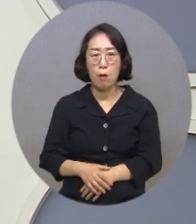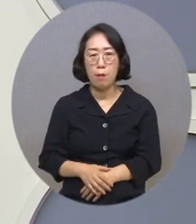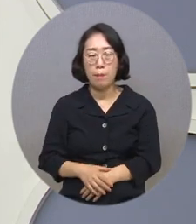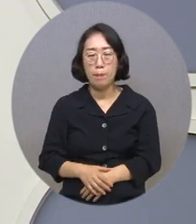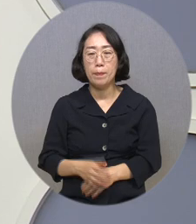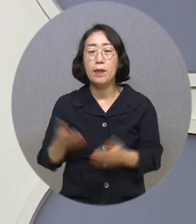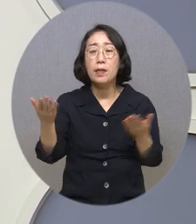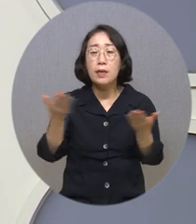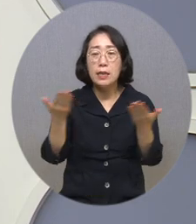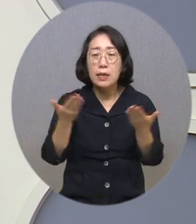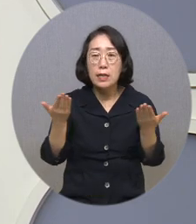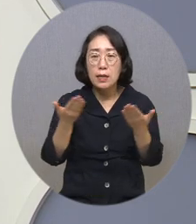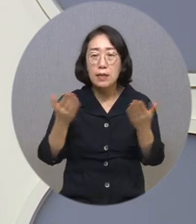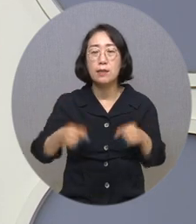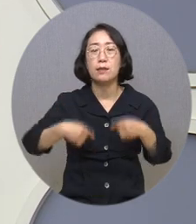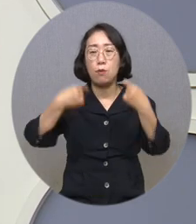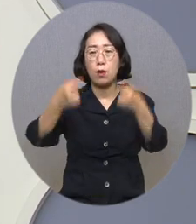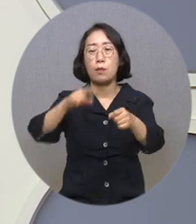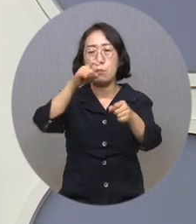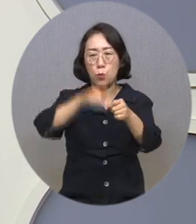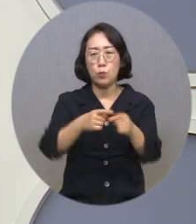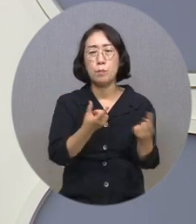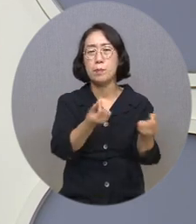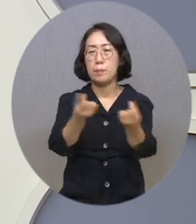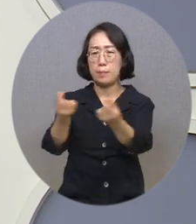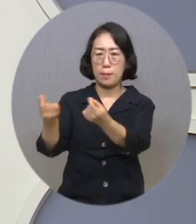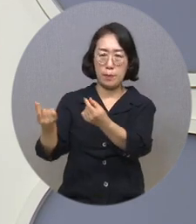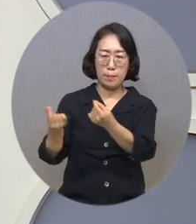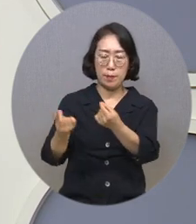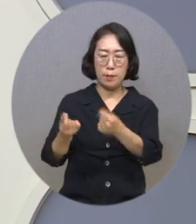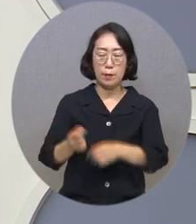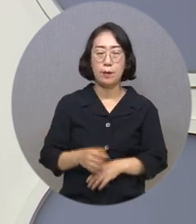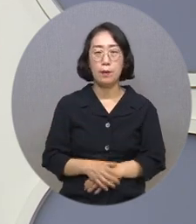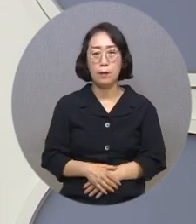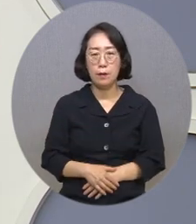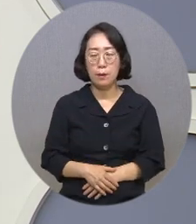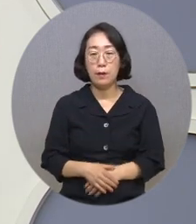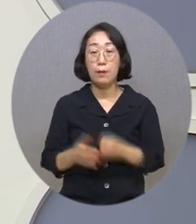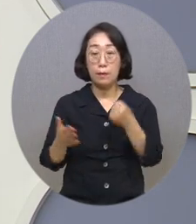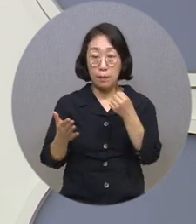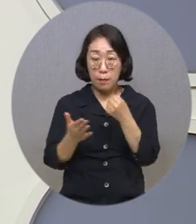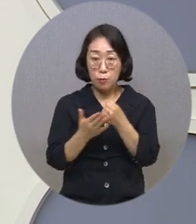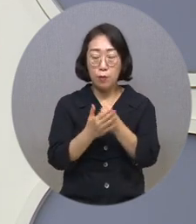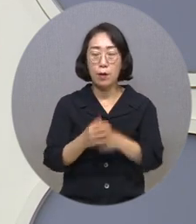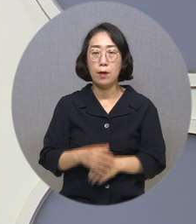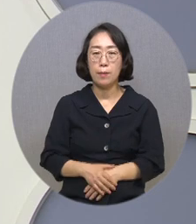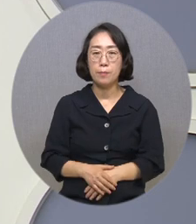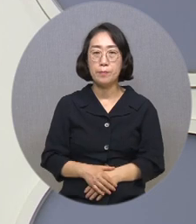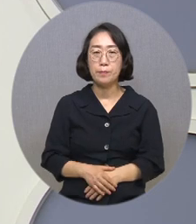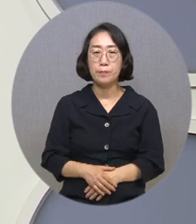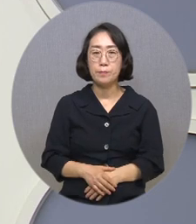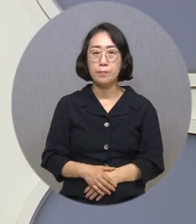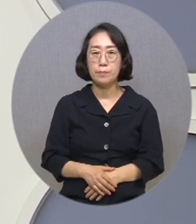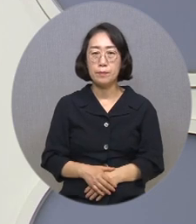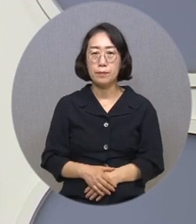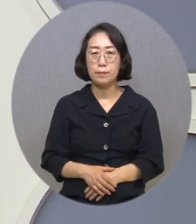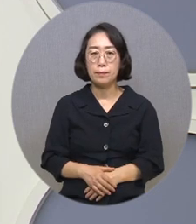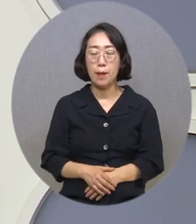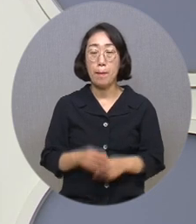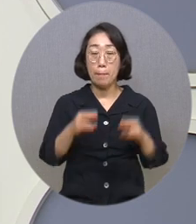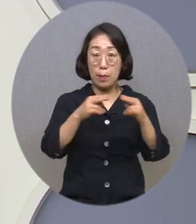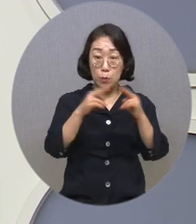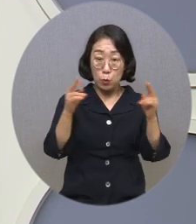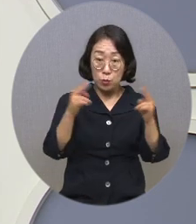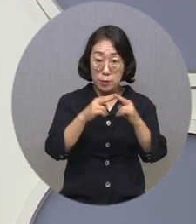매달리고 학생 모집해야 되고 과가 비슷비슷하고. 그래서 저는 이제 오히려 반도체